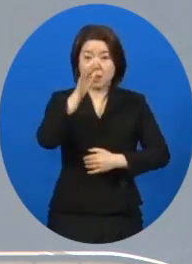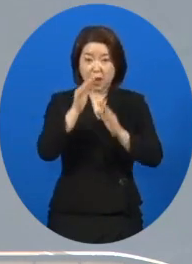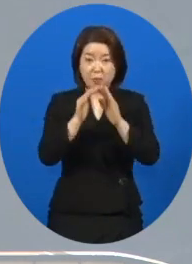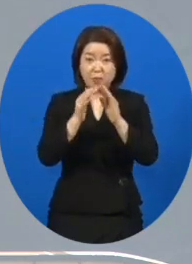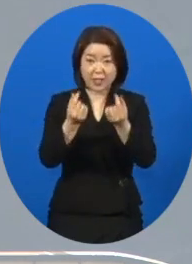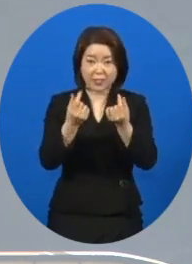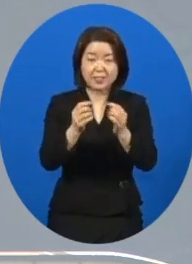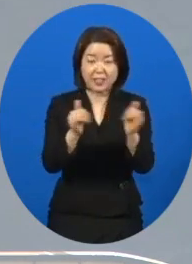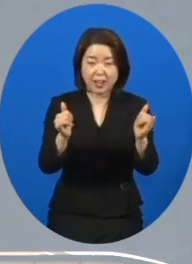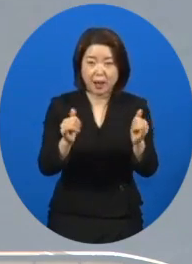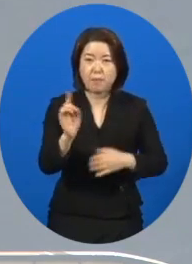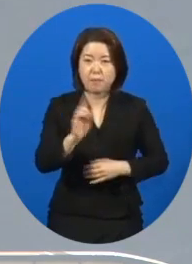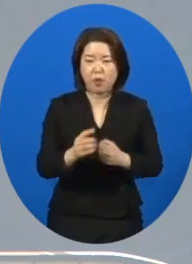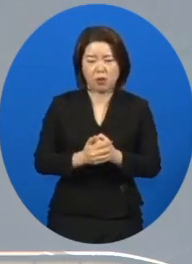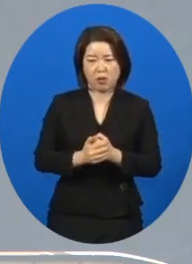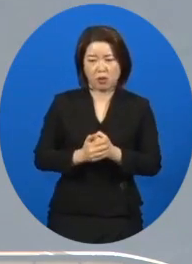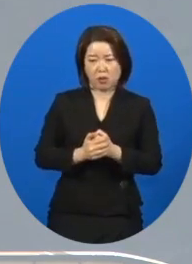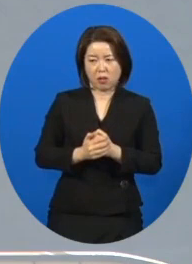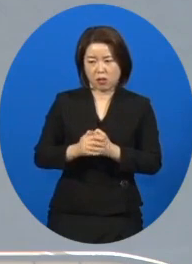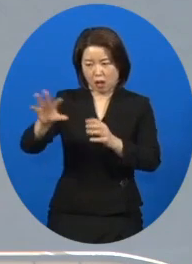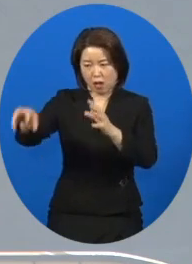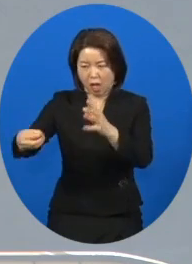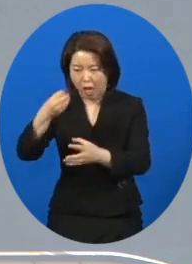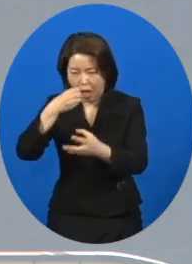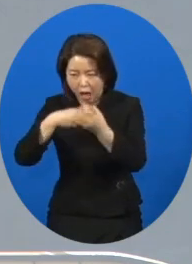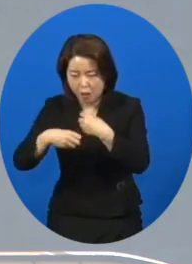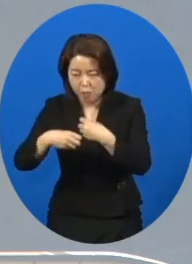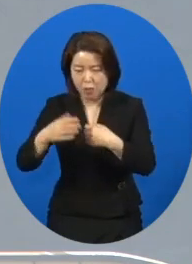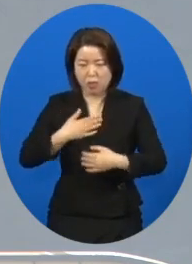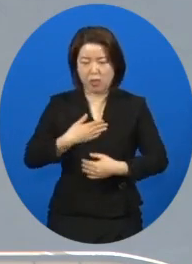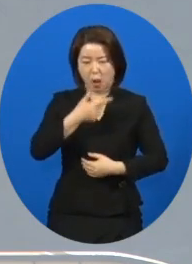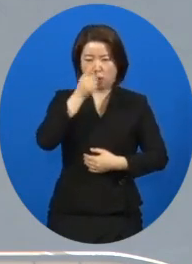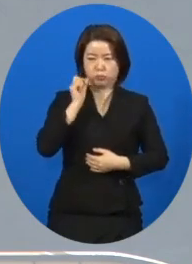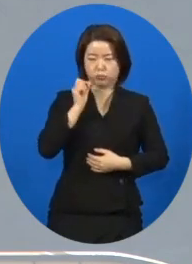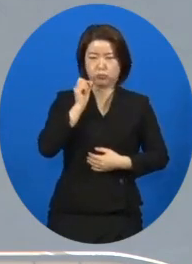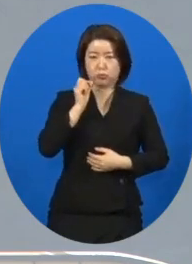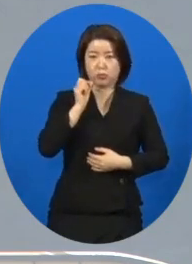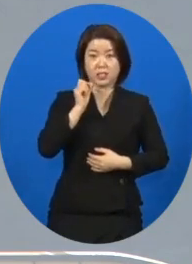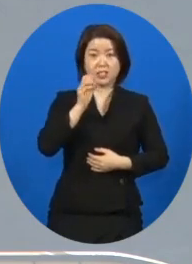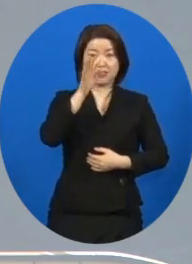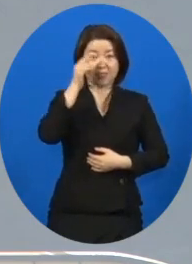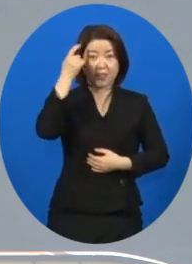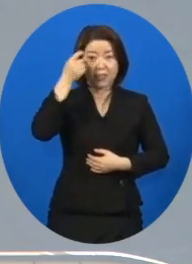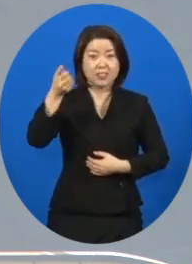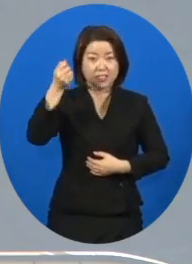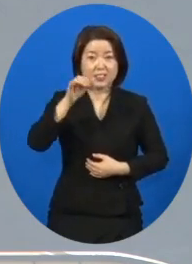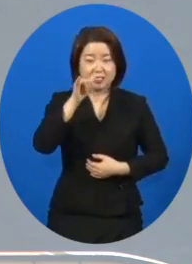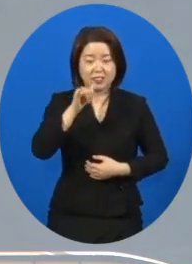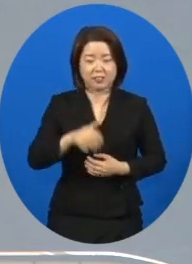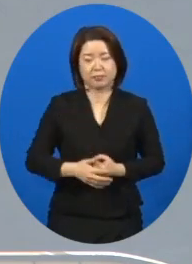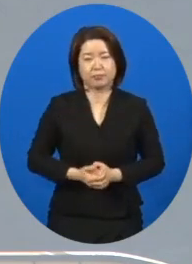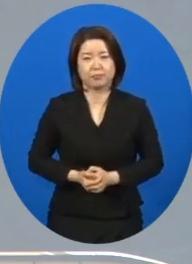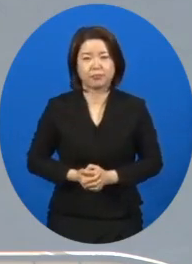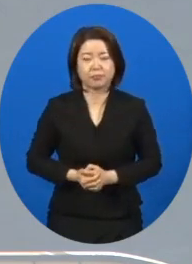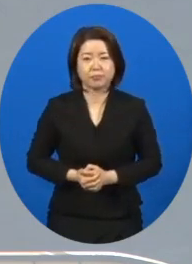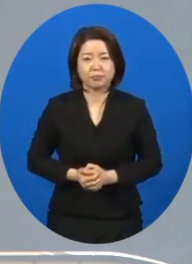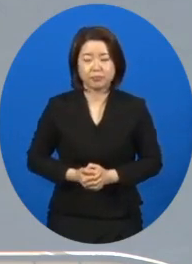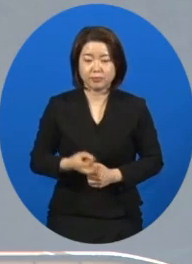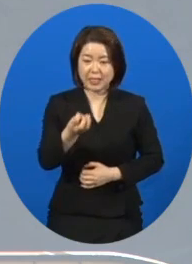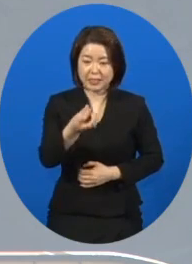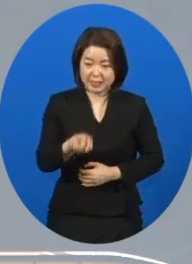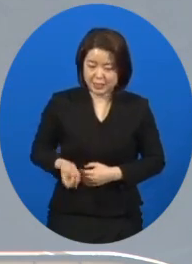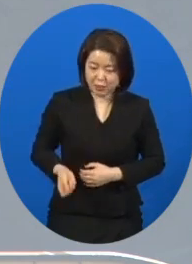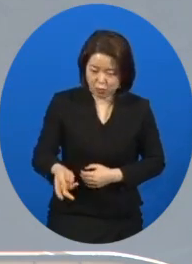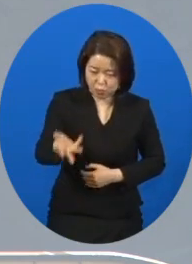사람은 아우 그거 다 먹어도 모자란데 그 바보 같은 생각을 하는 겁니다. 씨를